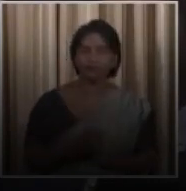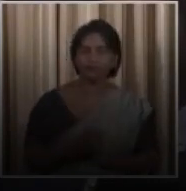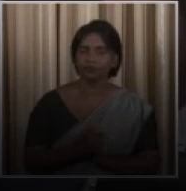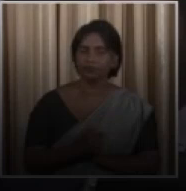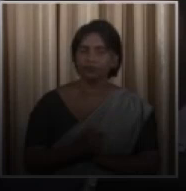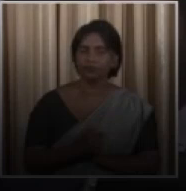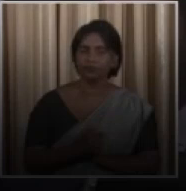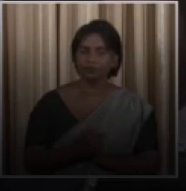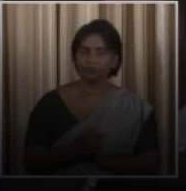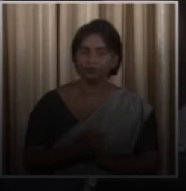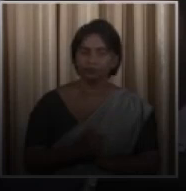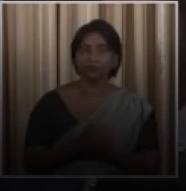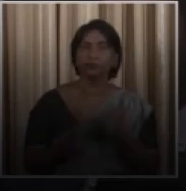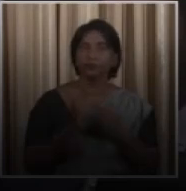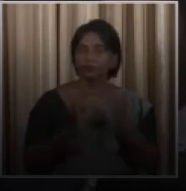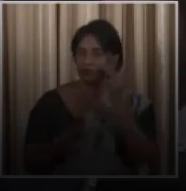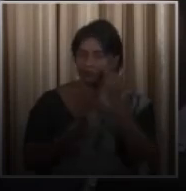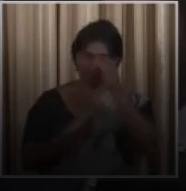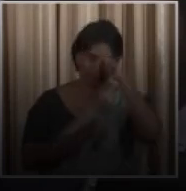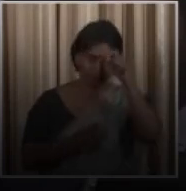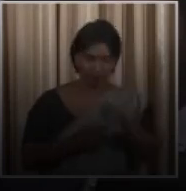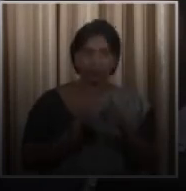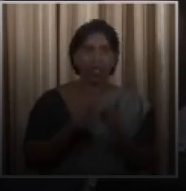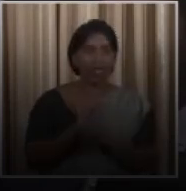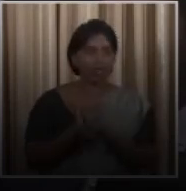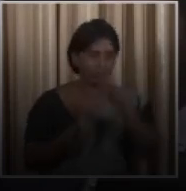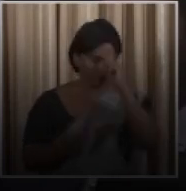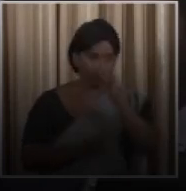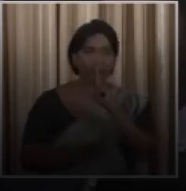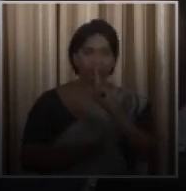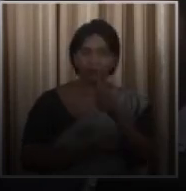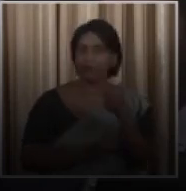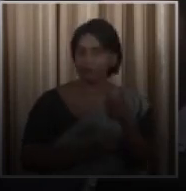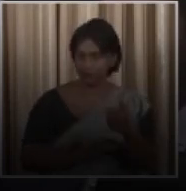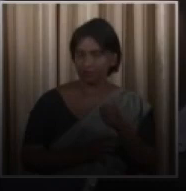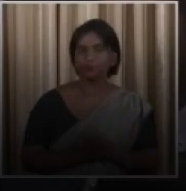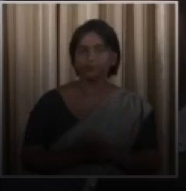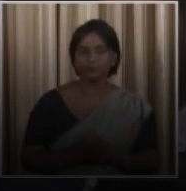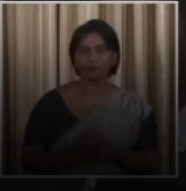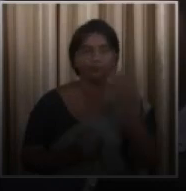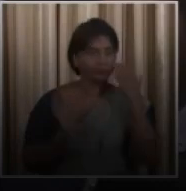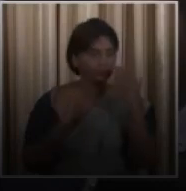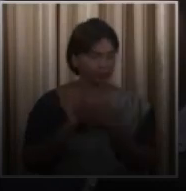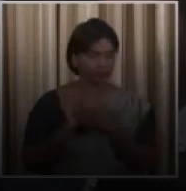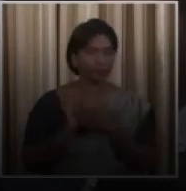garu Andro Kumar mattumat aru Kiriyalla mattumat kiyapu eka etta මේ පිළිබඳව